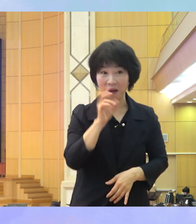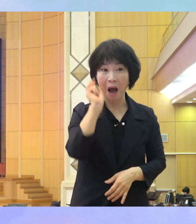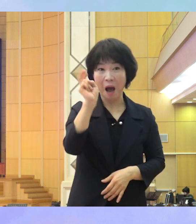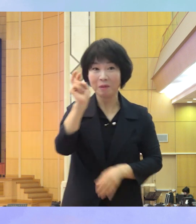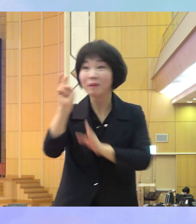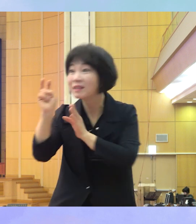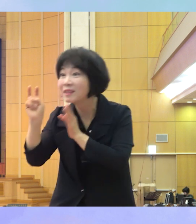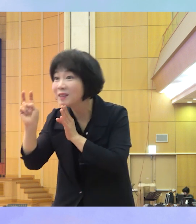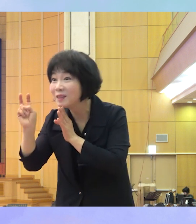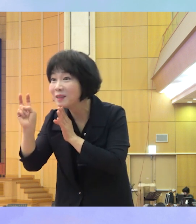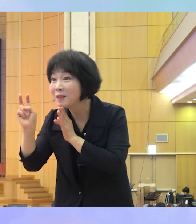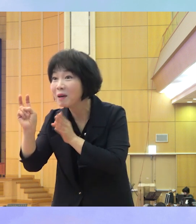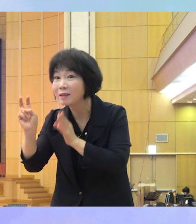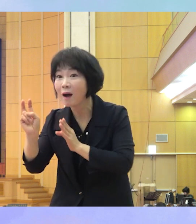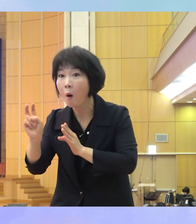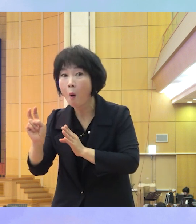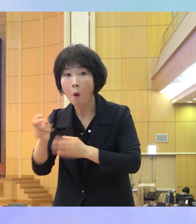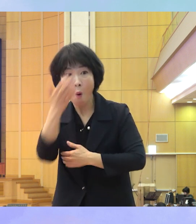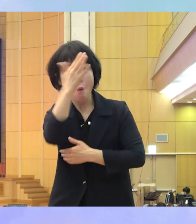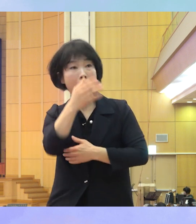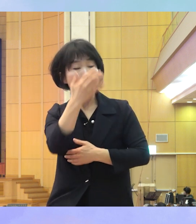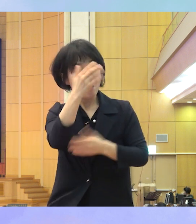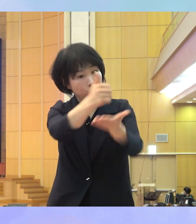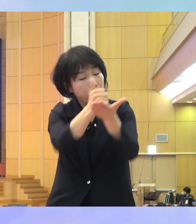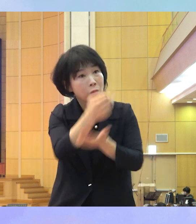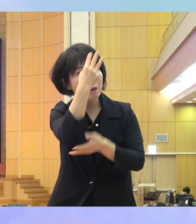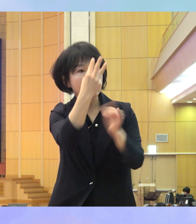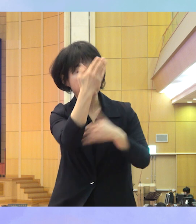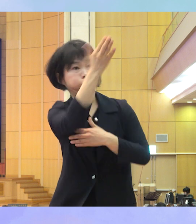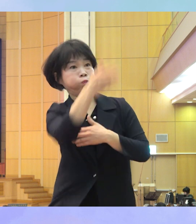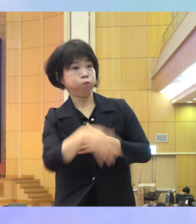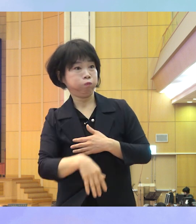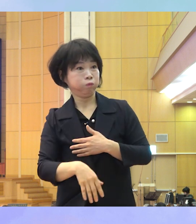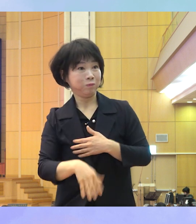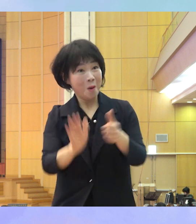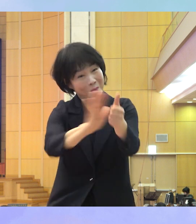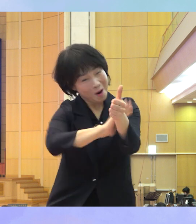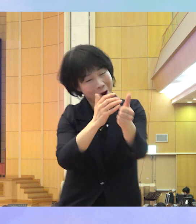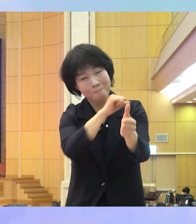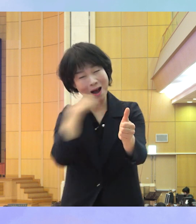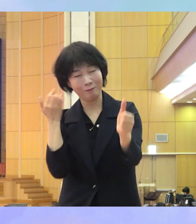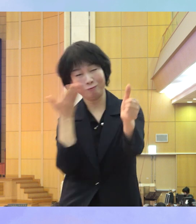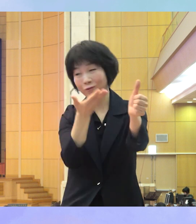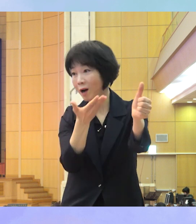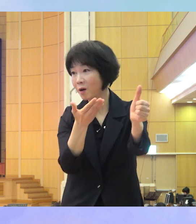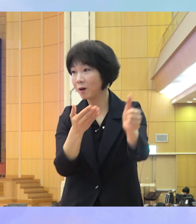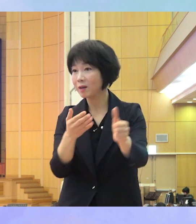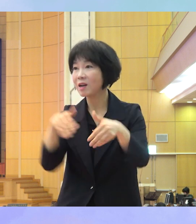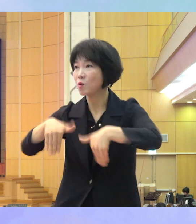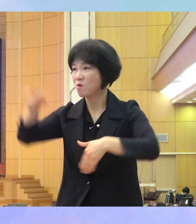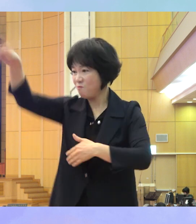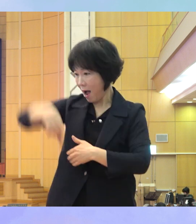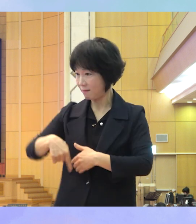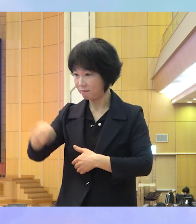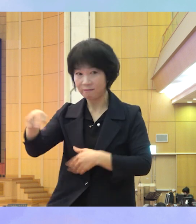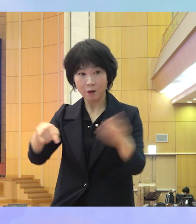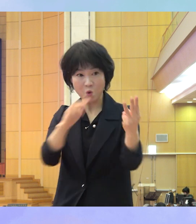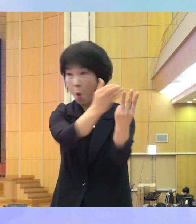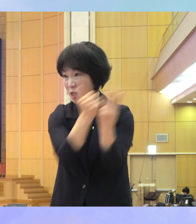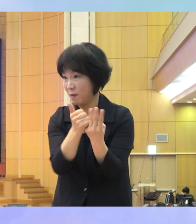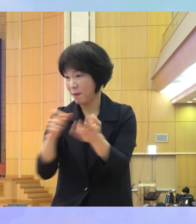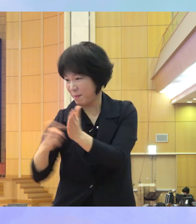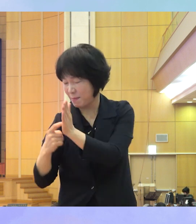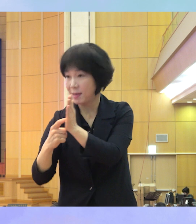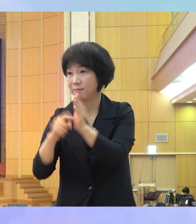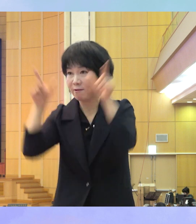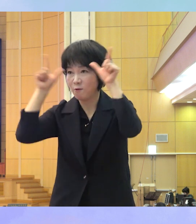부모님이 오랜만에 아들 집에 와도 소 잡는 건 못 봤어요. 소를 한 마리